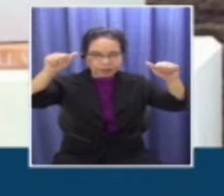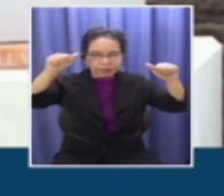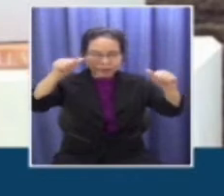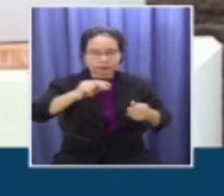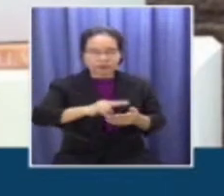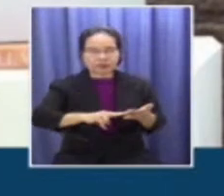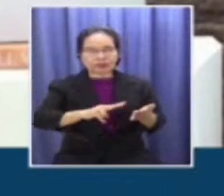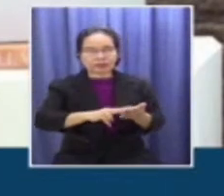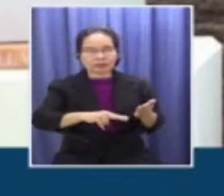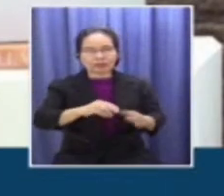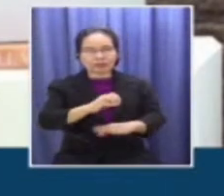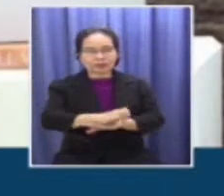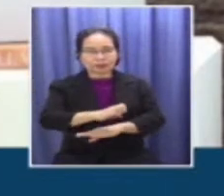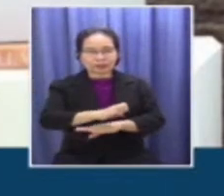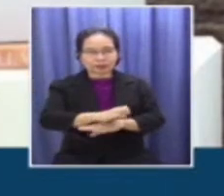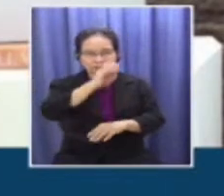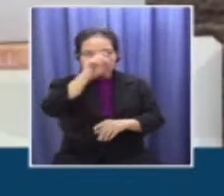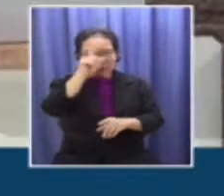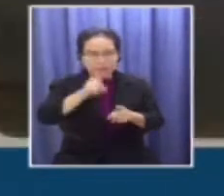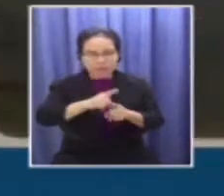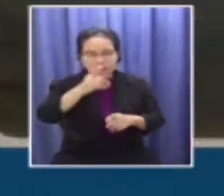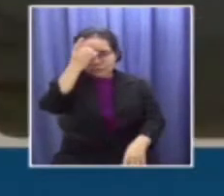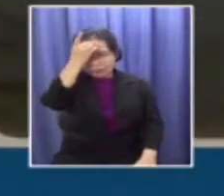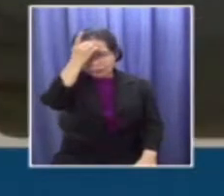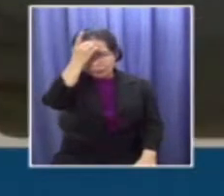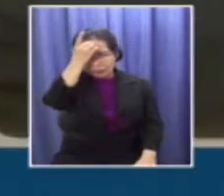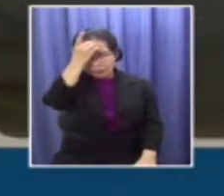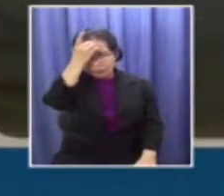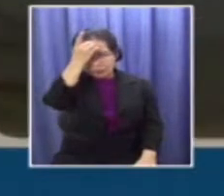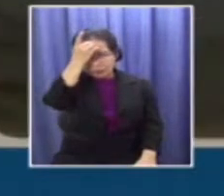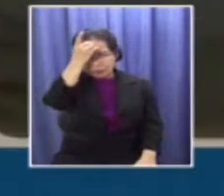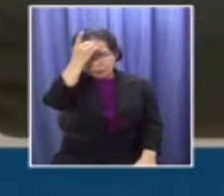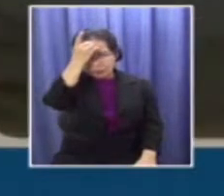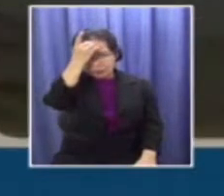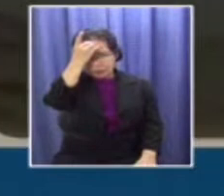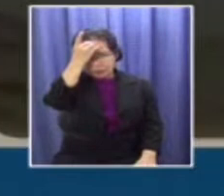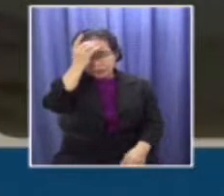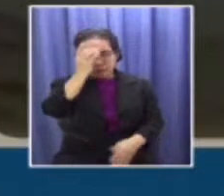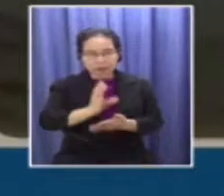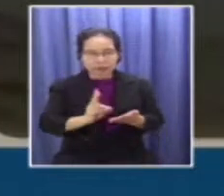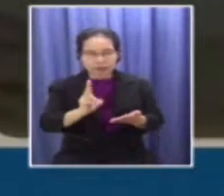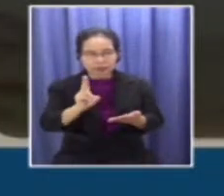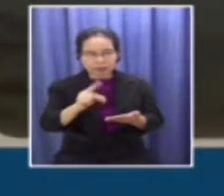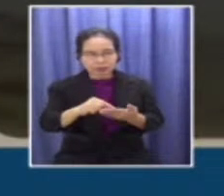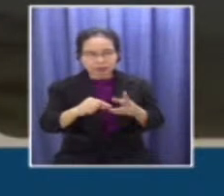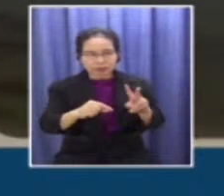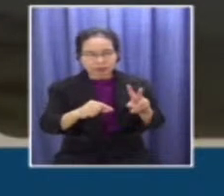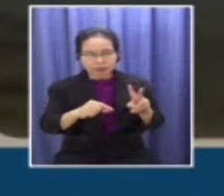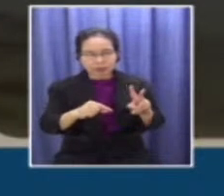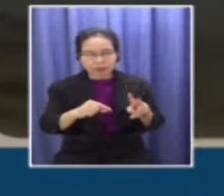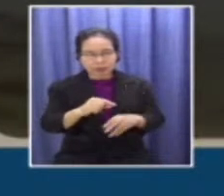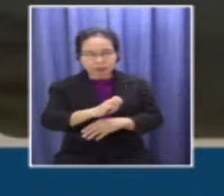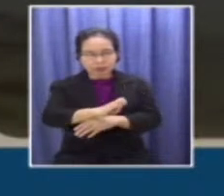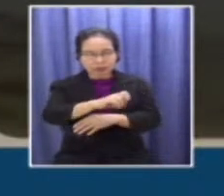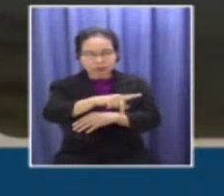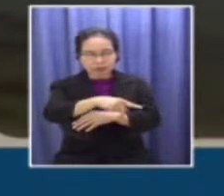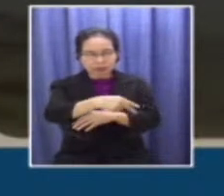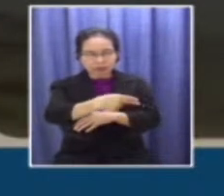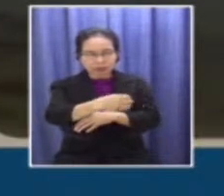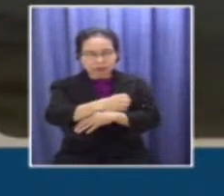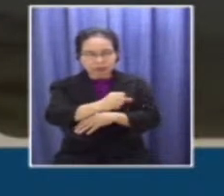a ɛyɛ adwuma tia wɔ Nyankopɔn no pɛ. Na yɛn yɛ asoɔden honhom a ɛyɛ adwuma